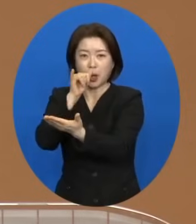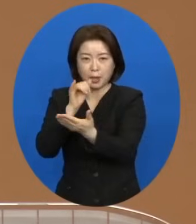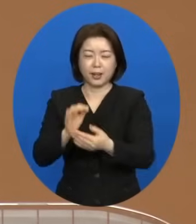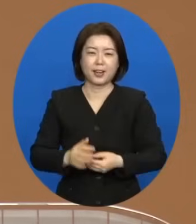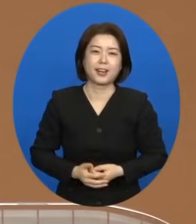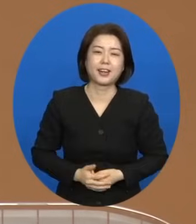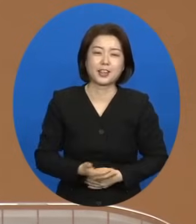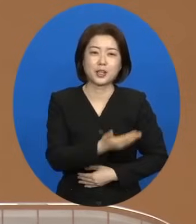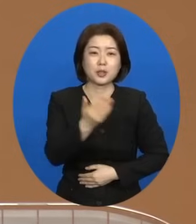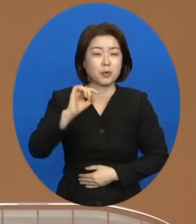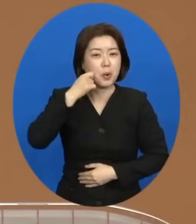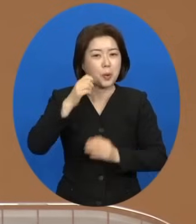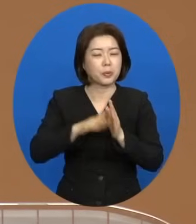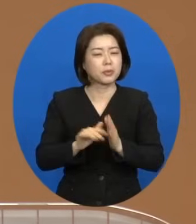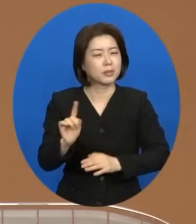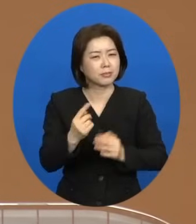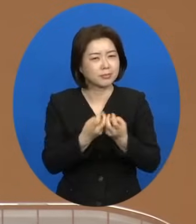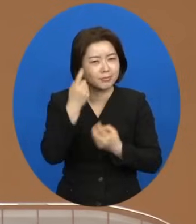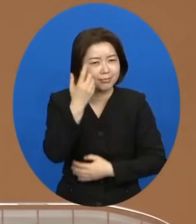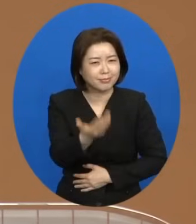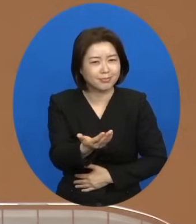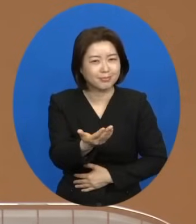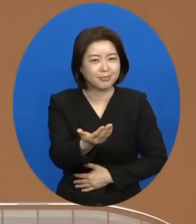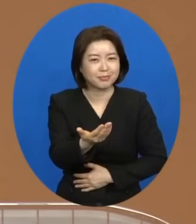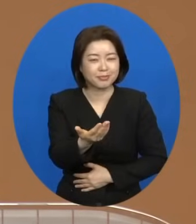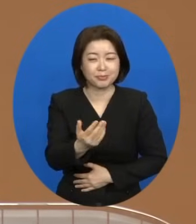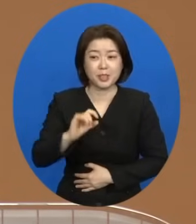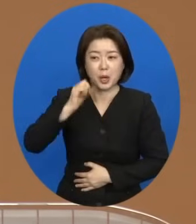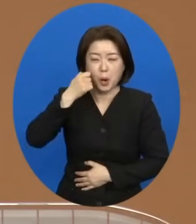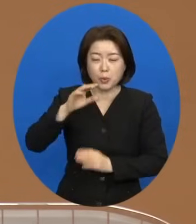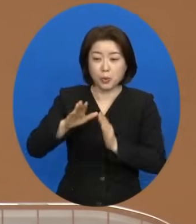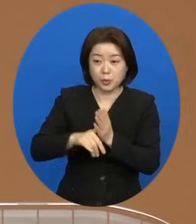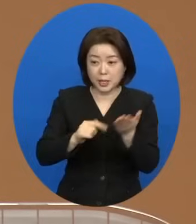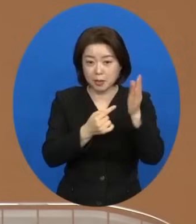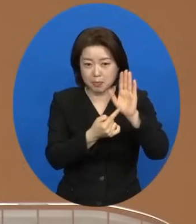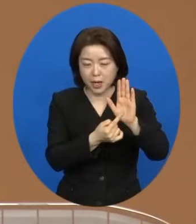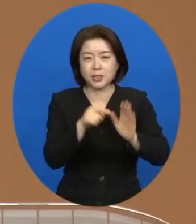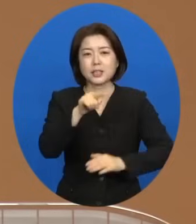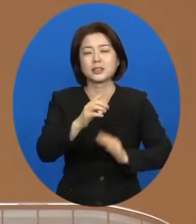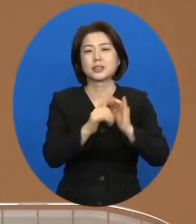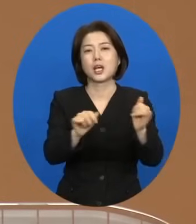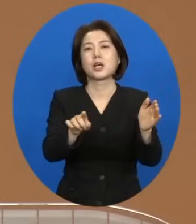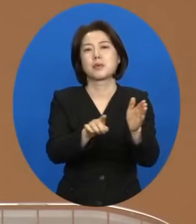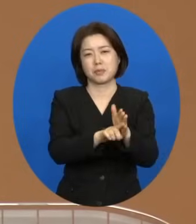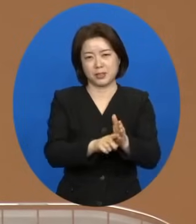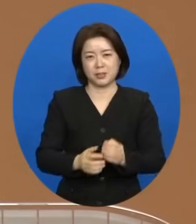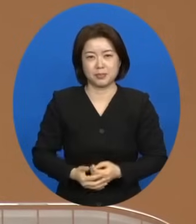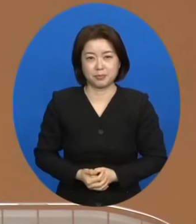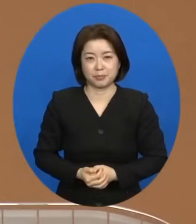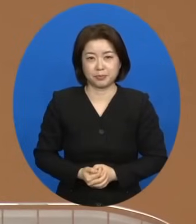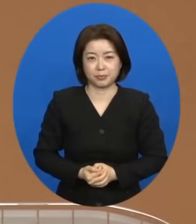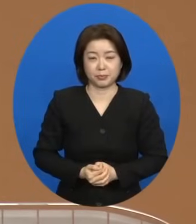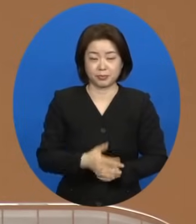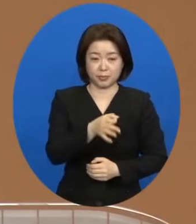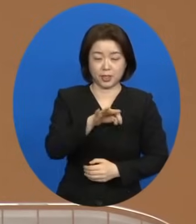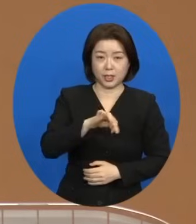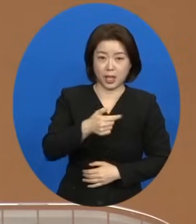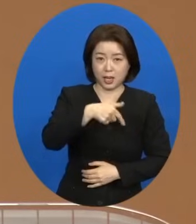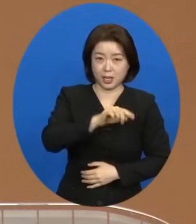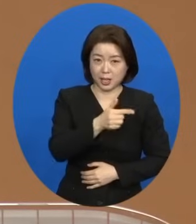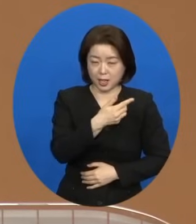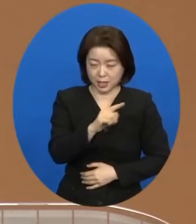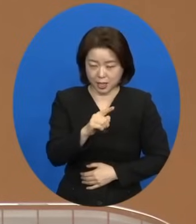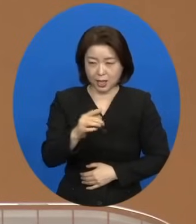여러분들 어려우실 때 어떻게 하십니까 아 어려울 때 반응이 바로 그 사람인데 이 엘나 한나는 어려운 시기에 주님께